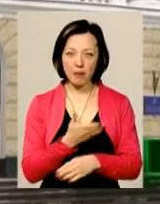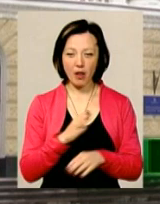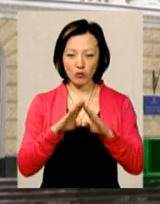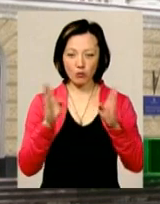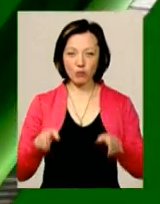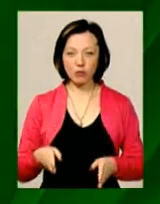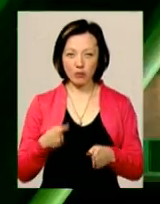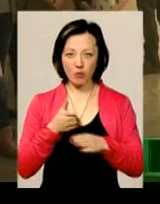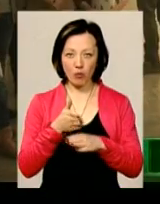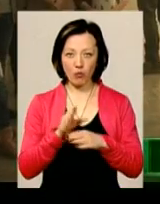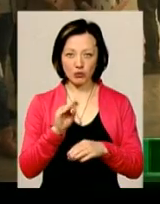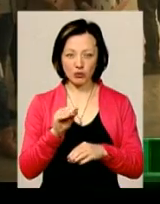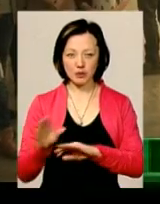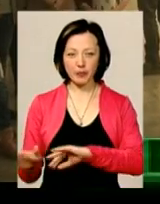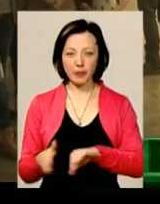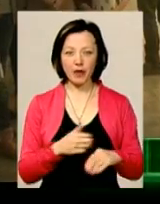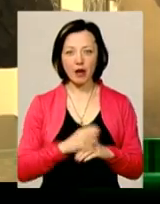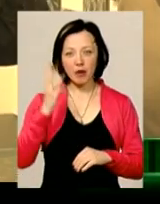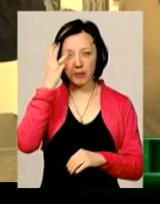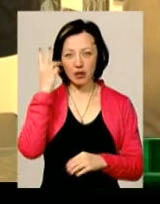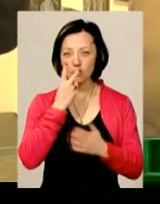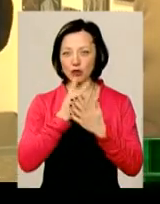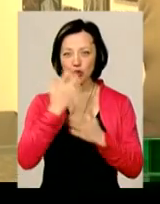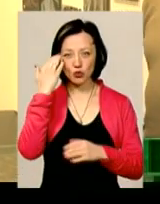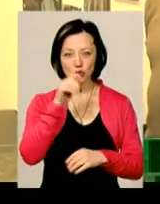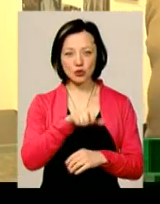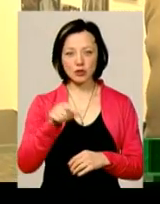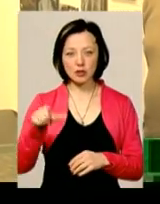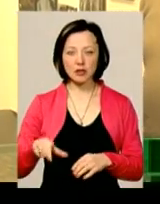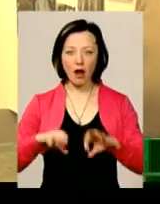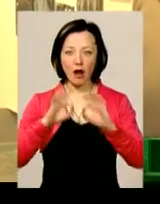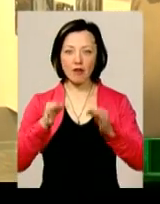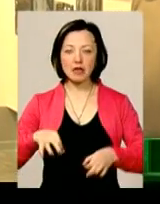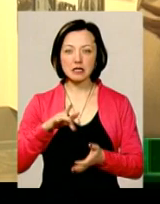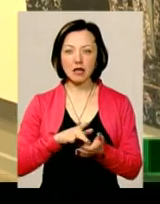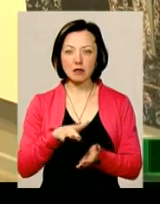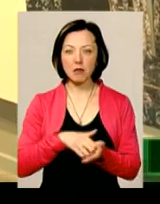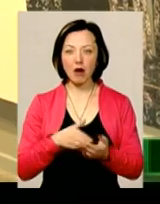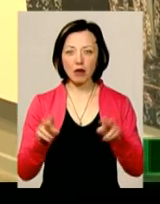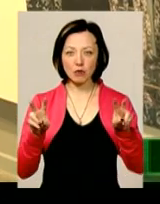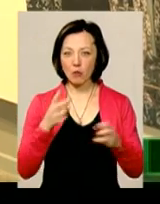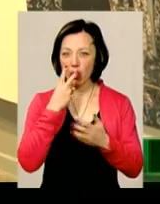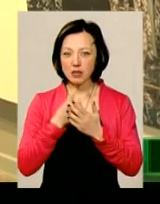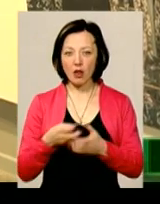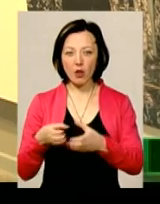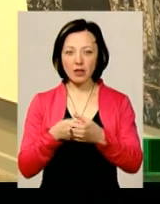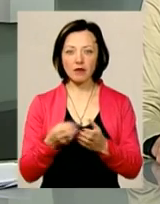з будинку рад. Хмельницький очима чужинців. В арт-центрі «Масло» показали колективний портрет